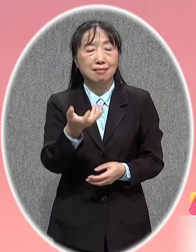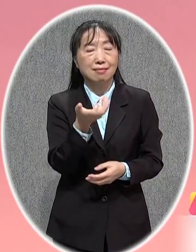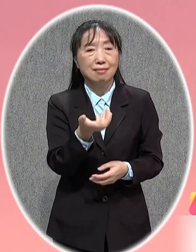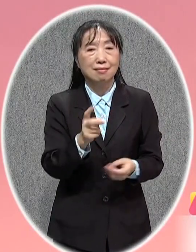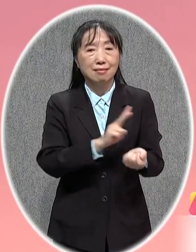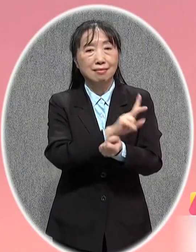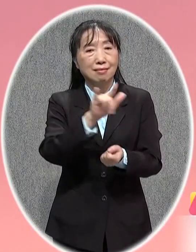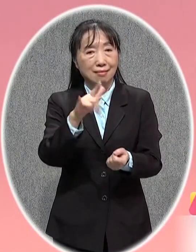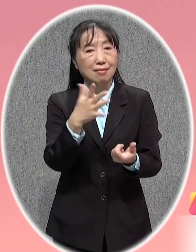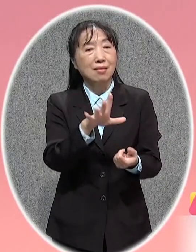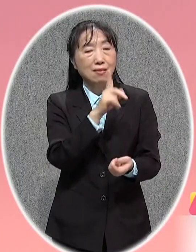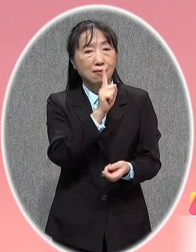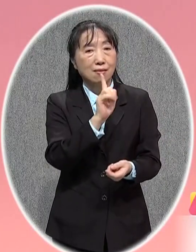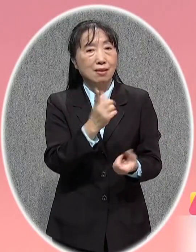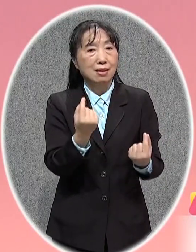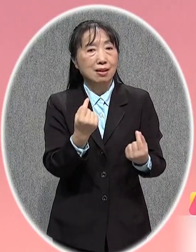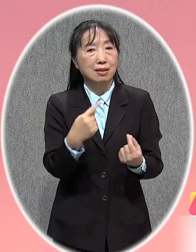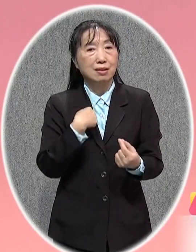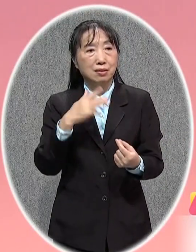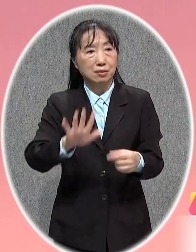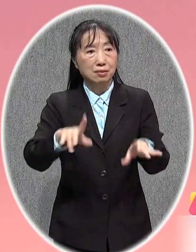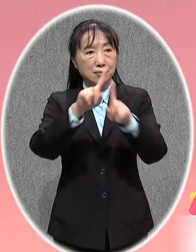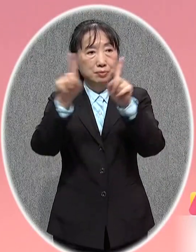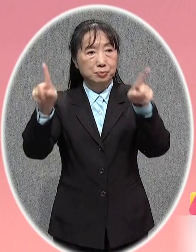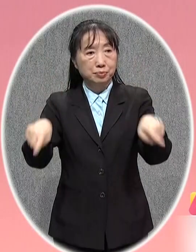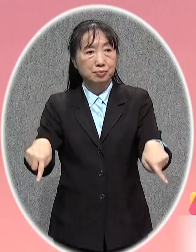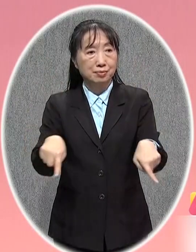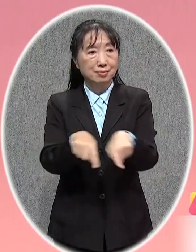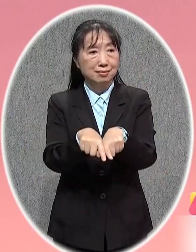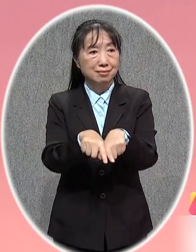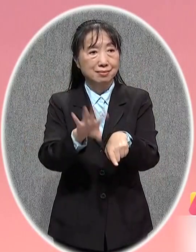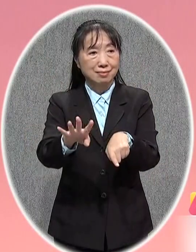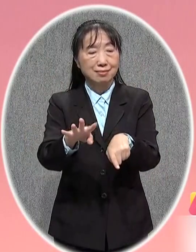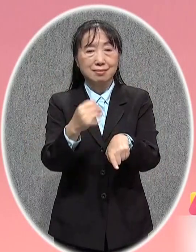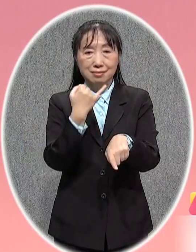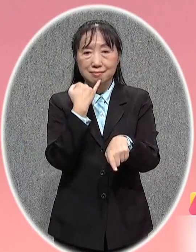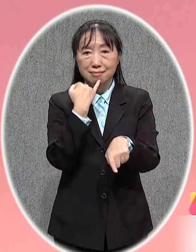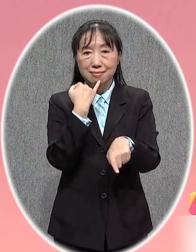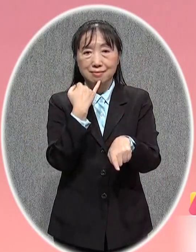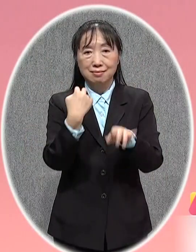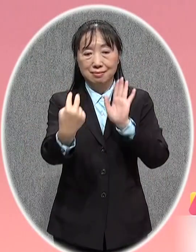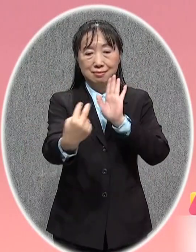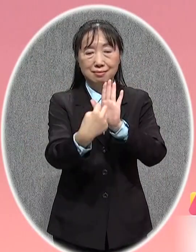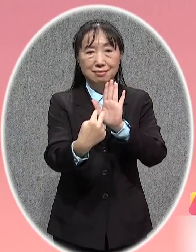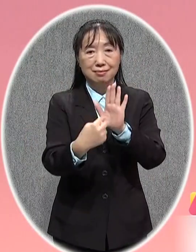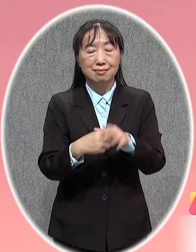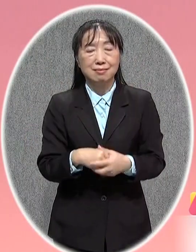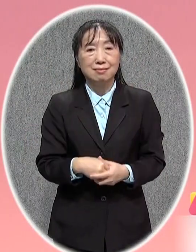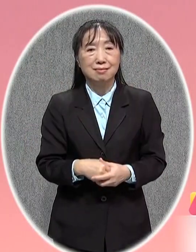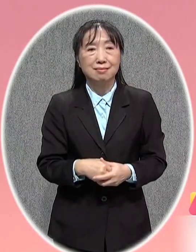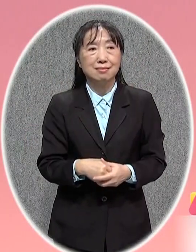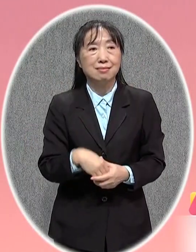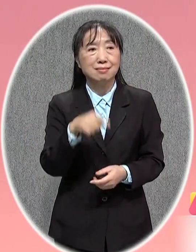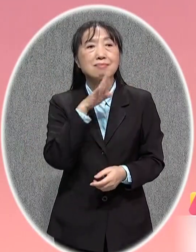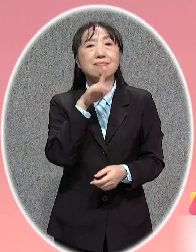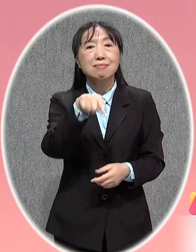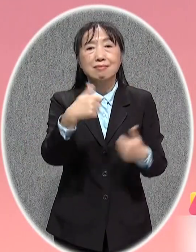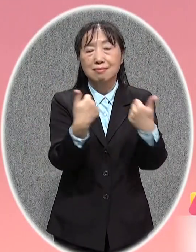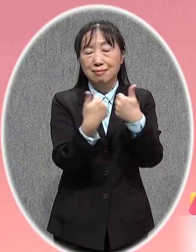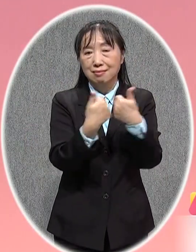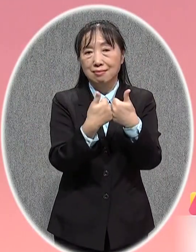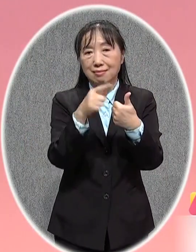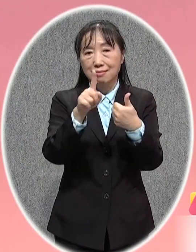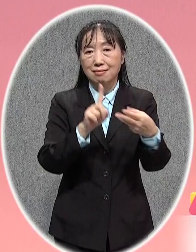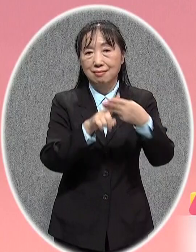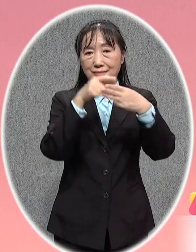师也隐约的带到了，我们这张有这张图卡，大家来看可以看一下，这是 COP22 的这个大